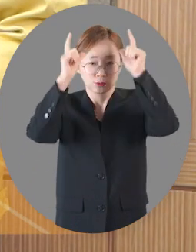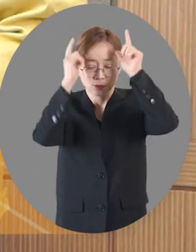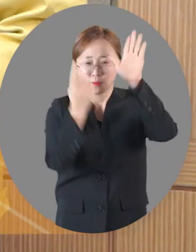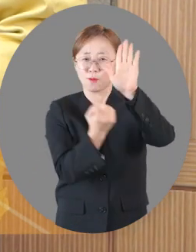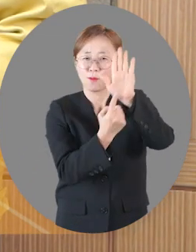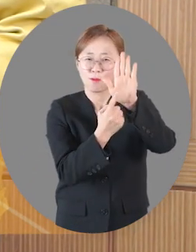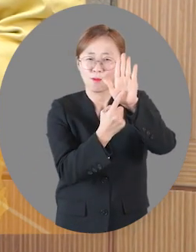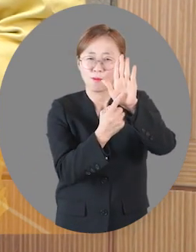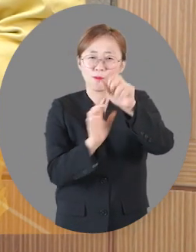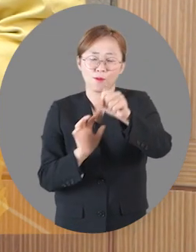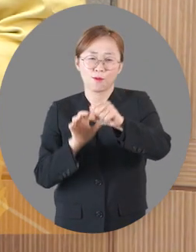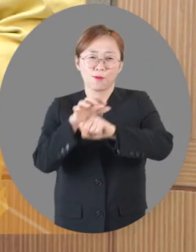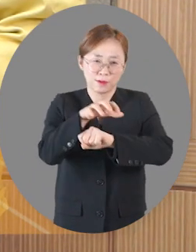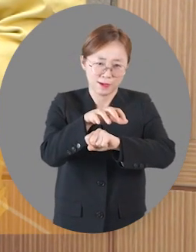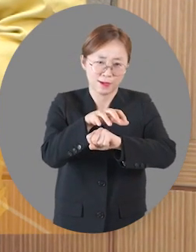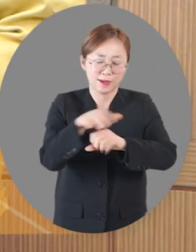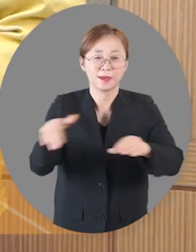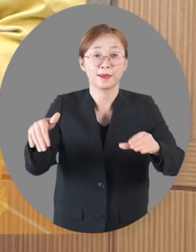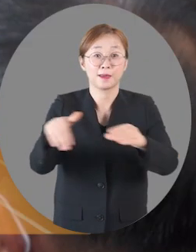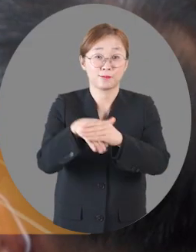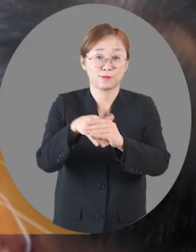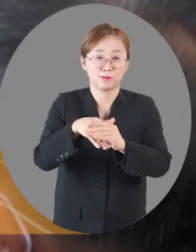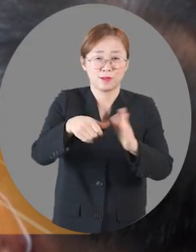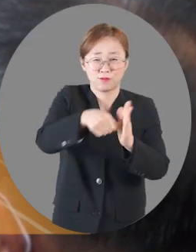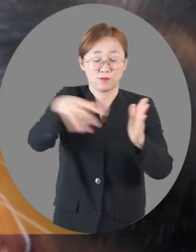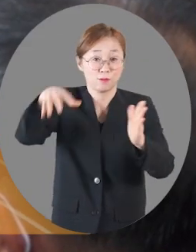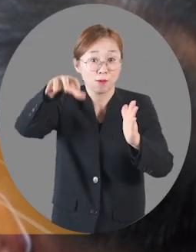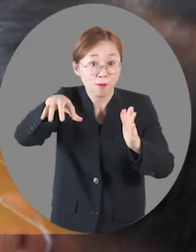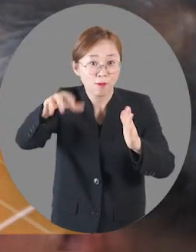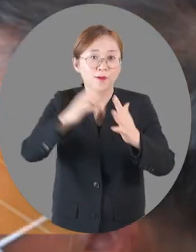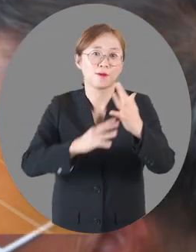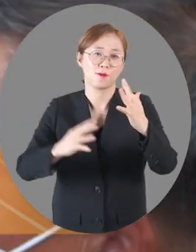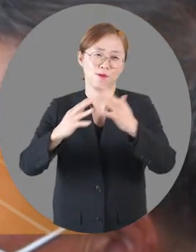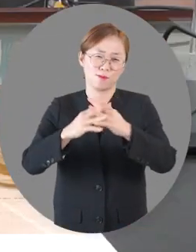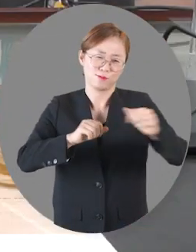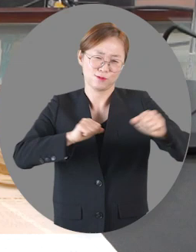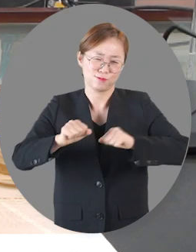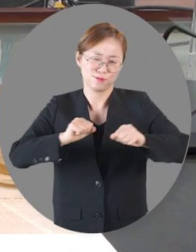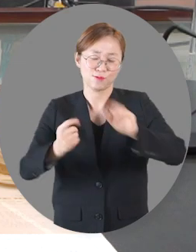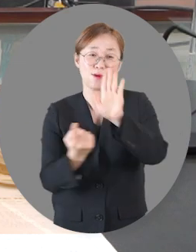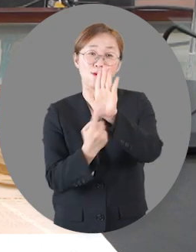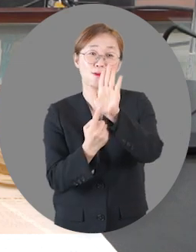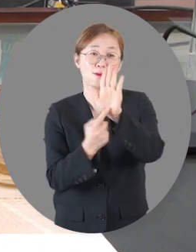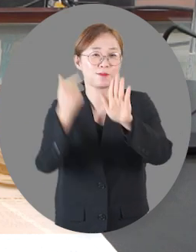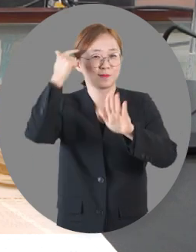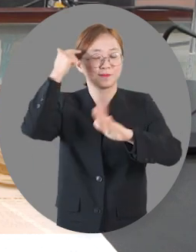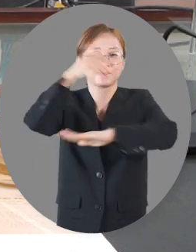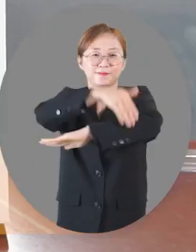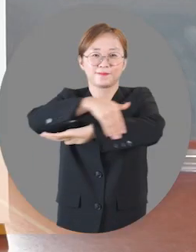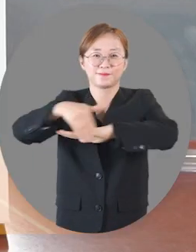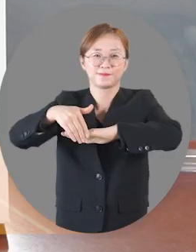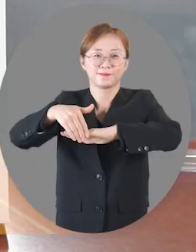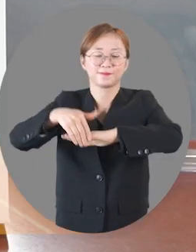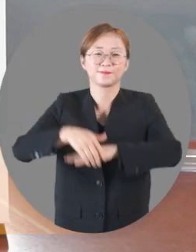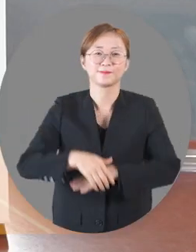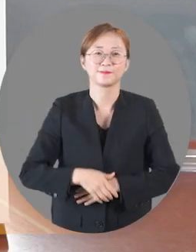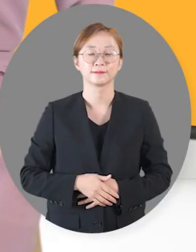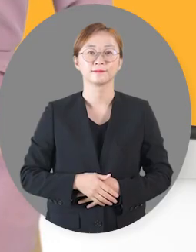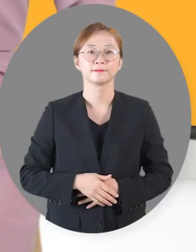함께 유네스코 세계유산도시인 공주시의 시정 전반에 대한 다각적 홍보 활동에 나서게 될